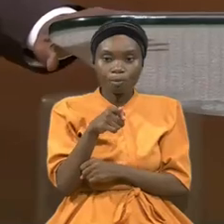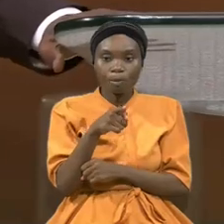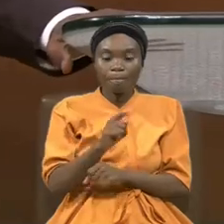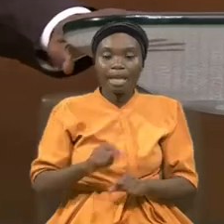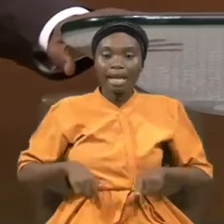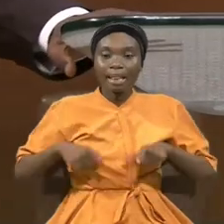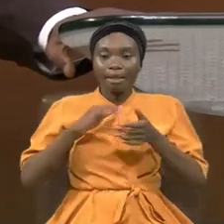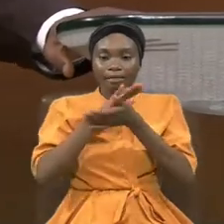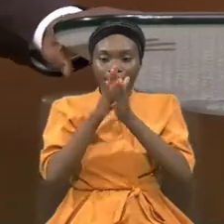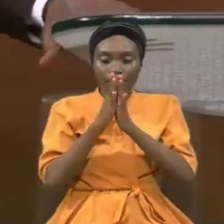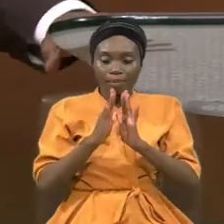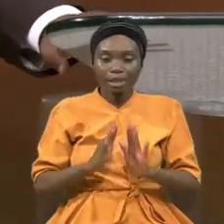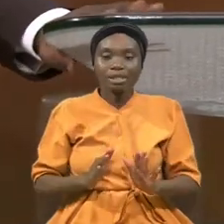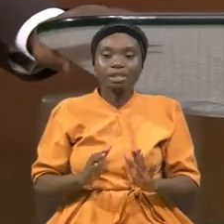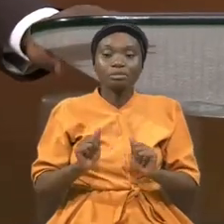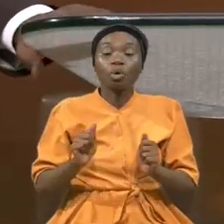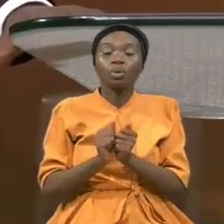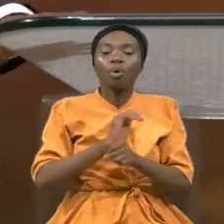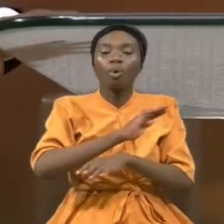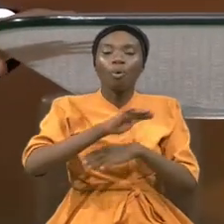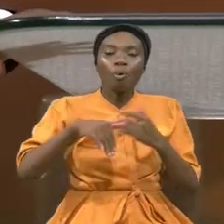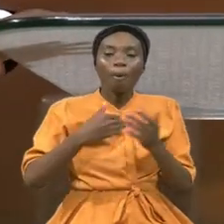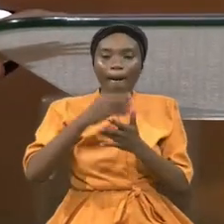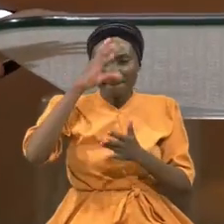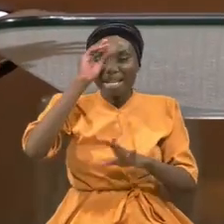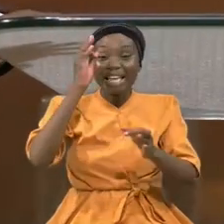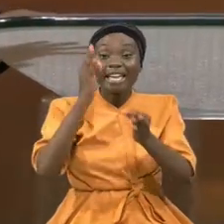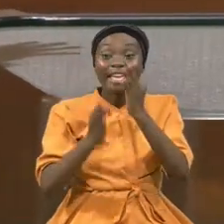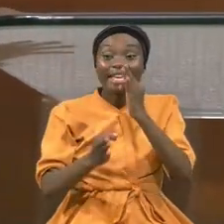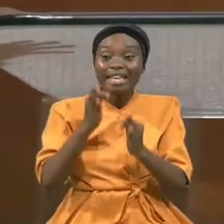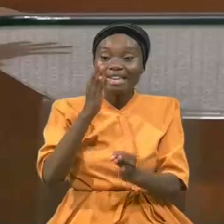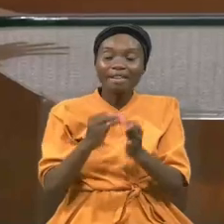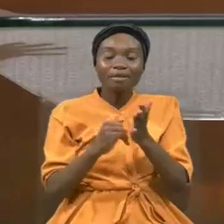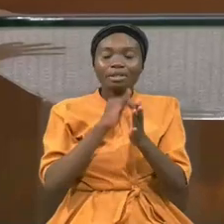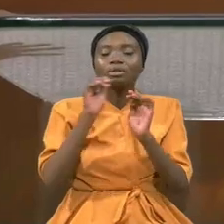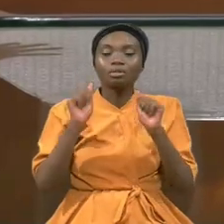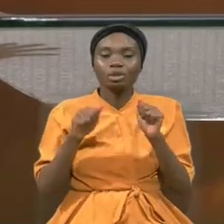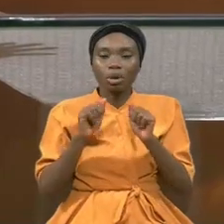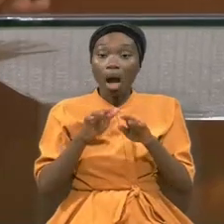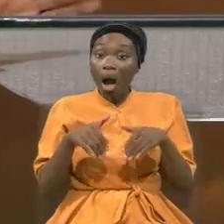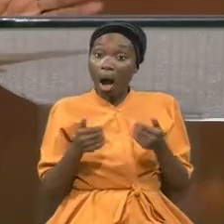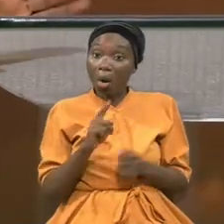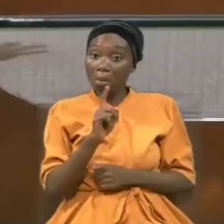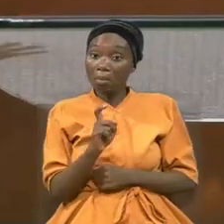vous, vivez en paix avec tous les hommes. Il dit que autant que cela dépend de vous. Comment?